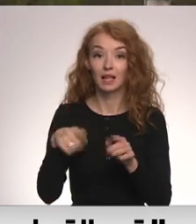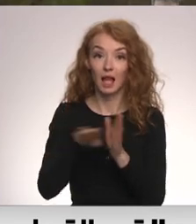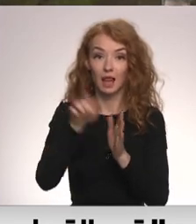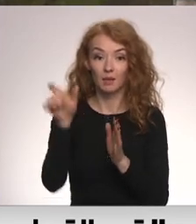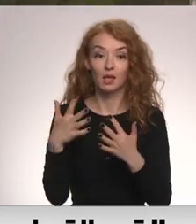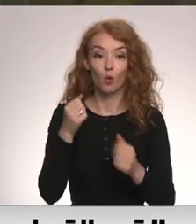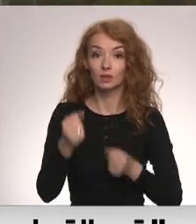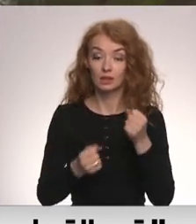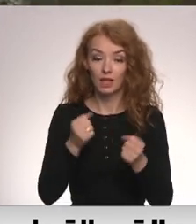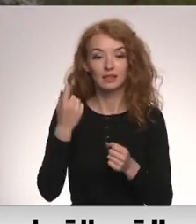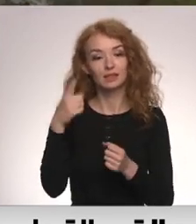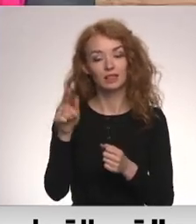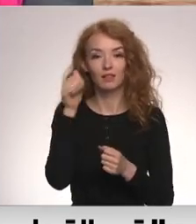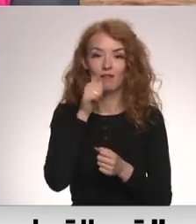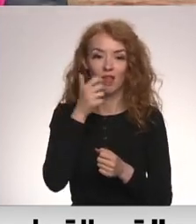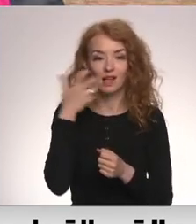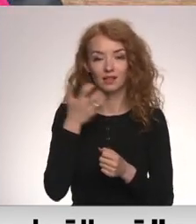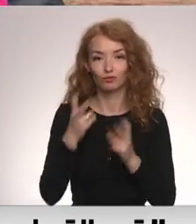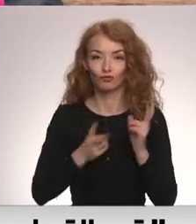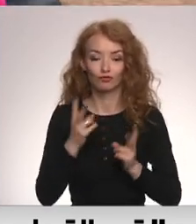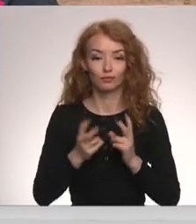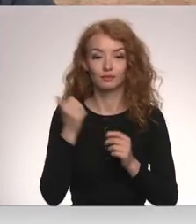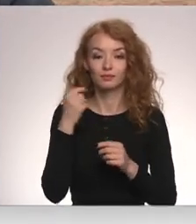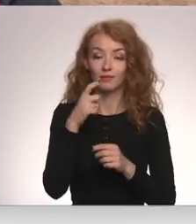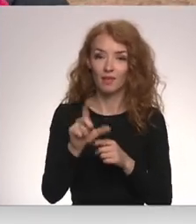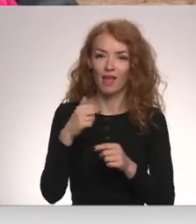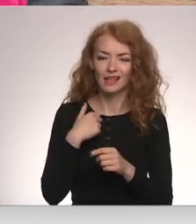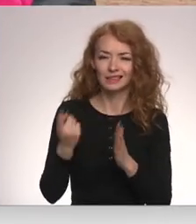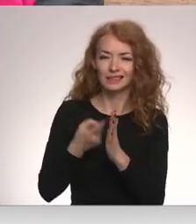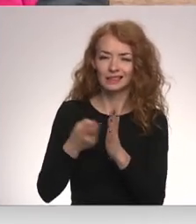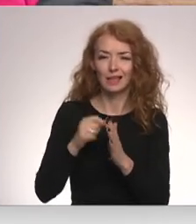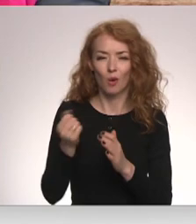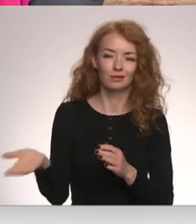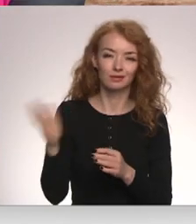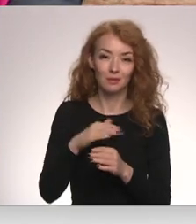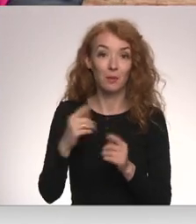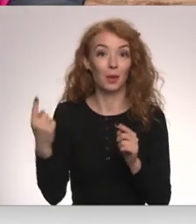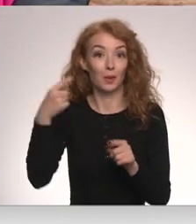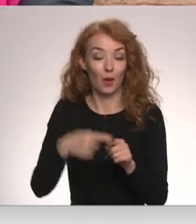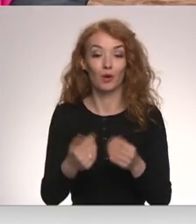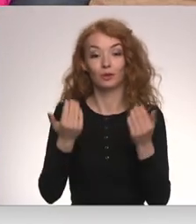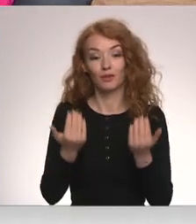jau skrien, citi vēl iesildās. Pierunāja draudzenes un pirmā reize. Un tagad